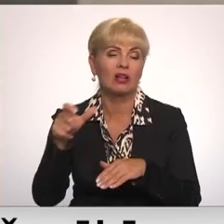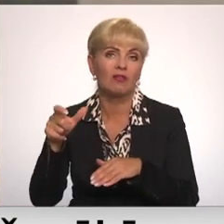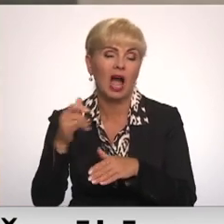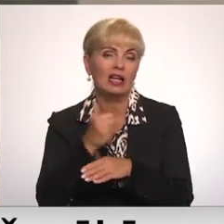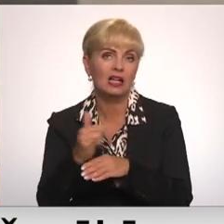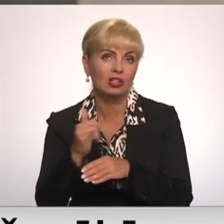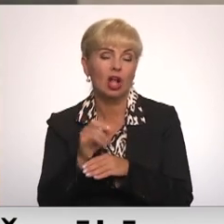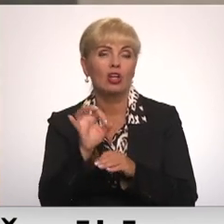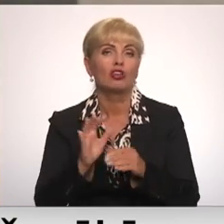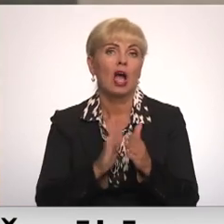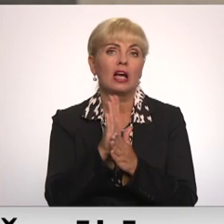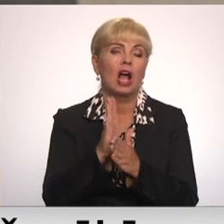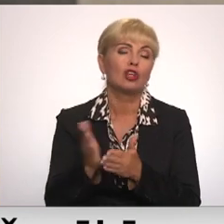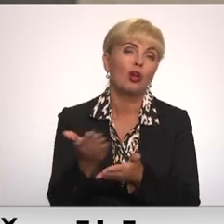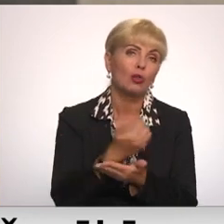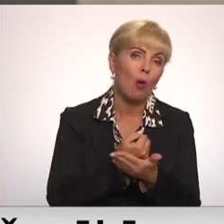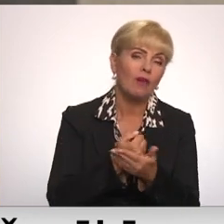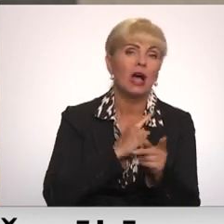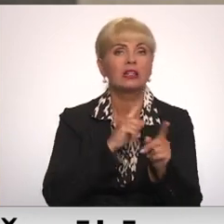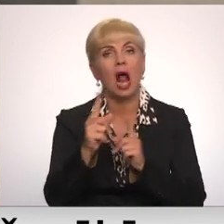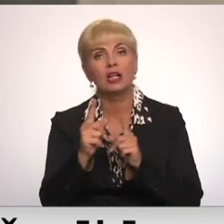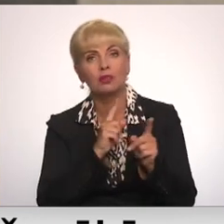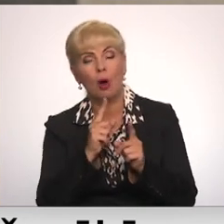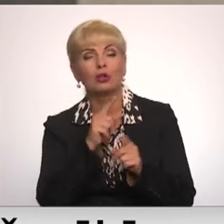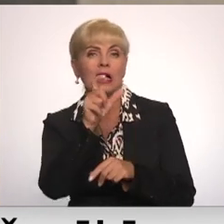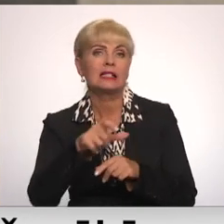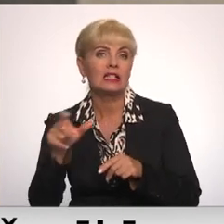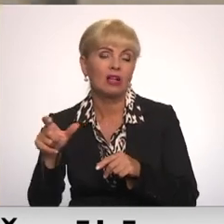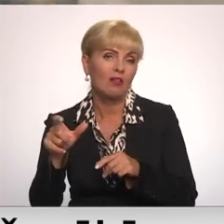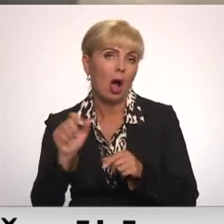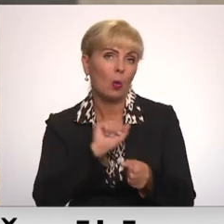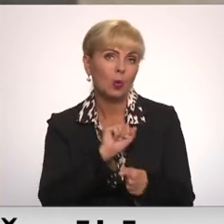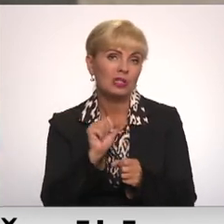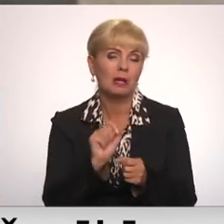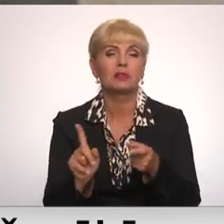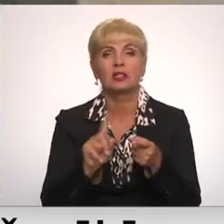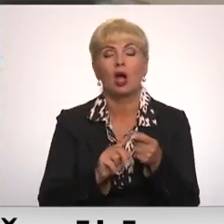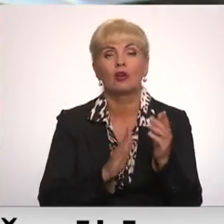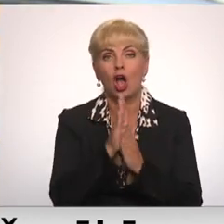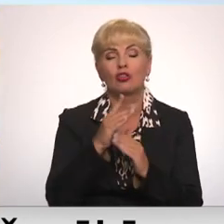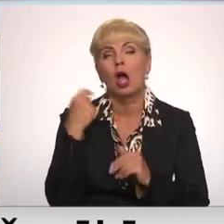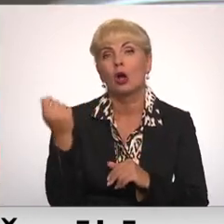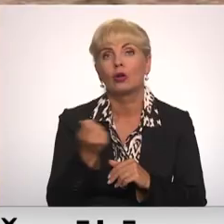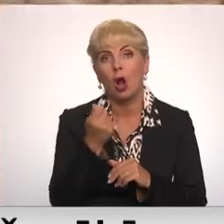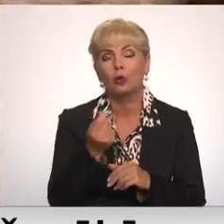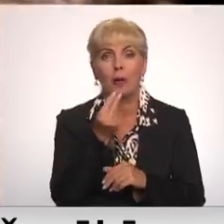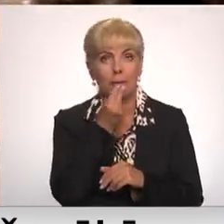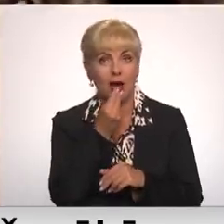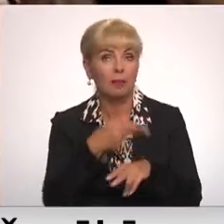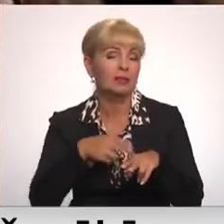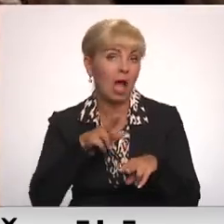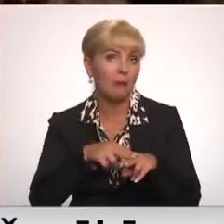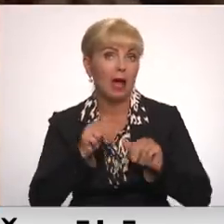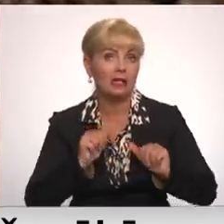ražas novākšana, transporta kustība, cilvēku kustība, tieši kas saistīta ar ražu, ar graudiem un ar barību. Tāpēc